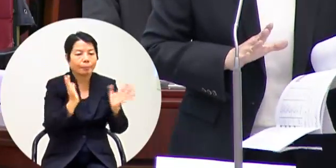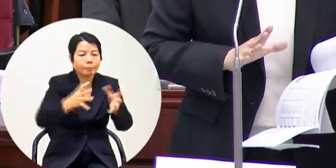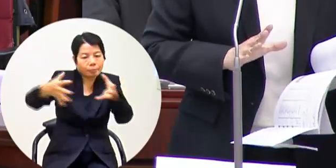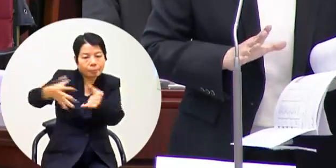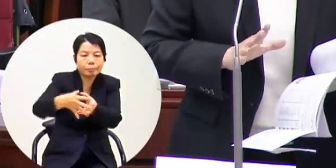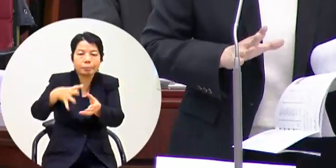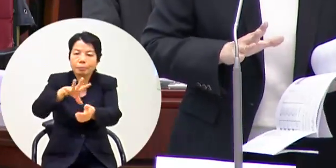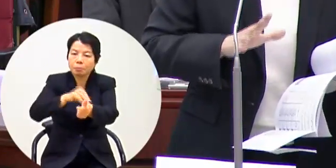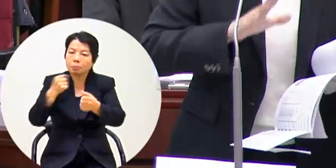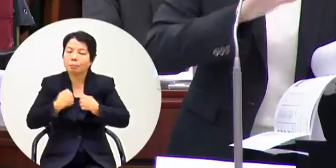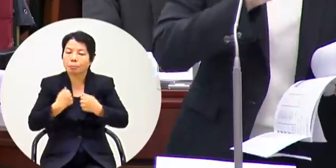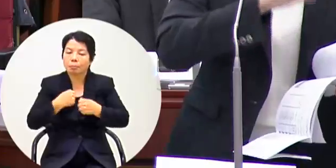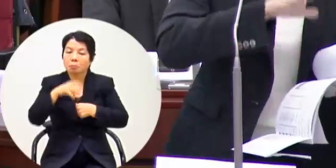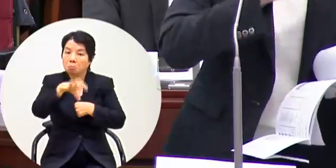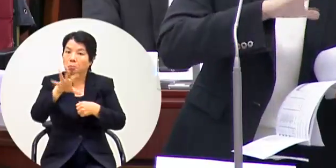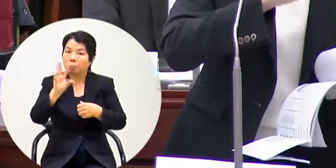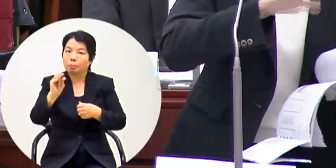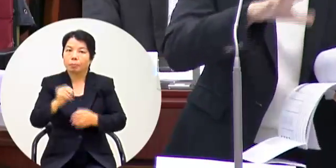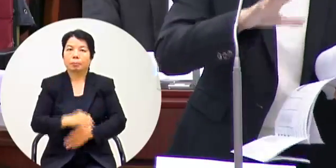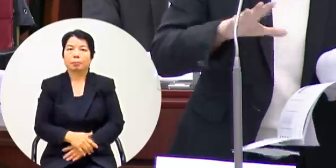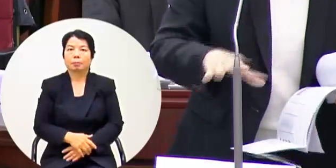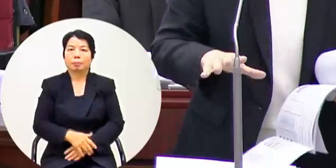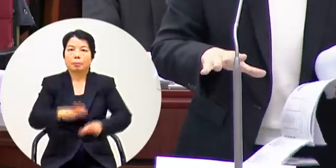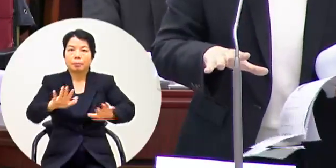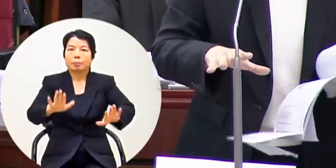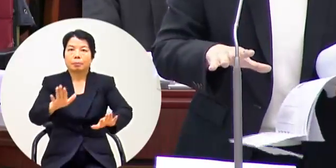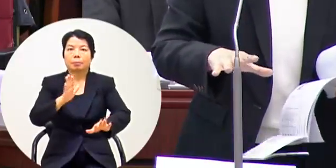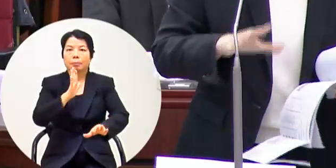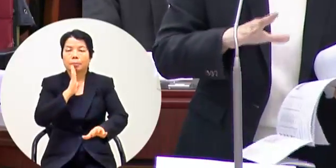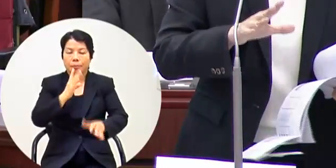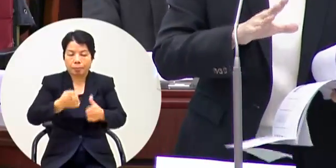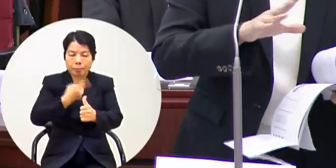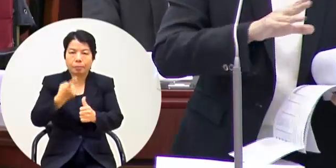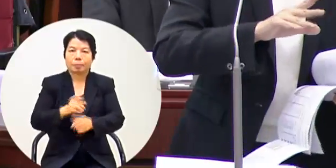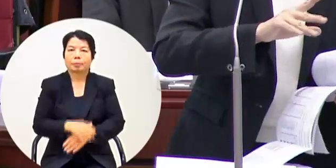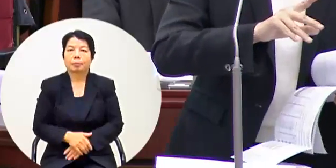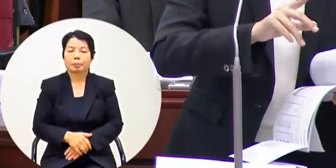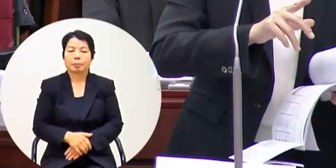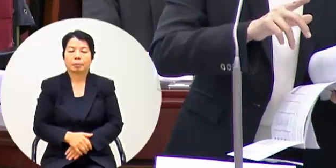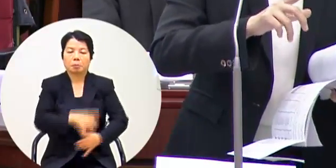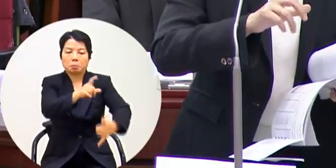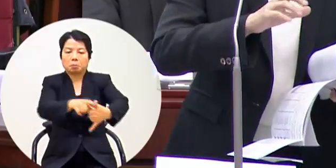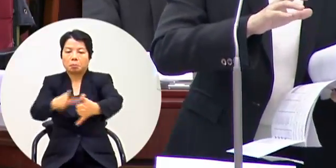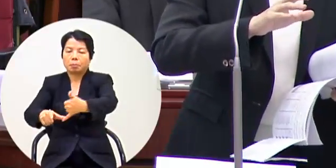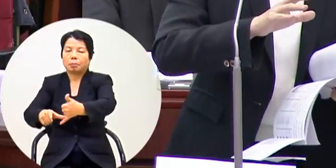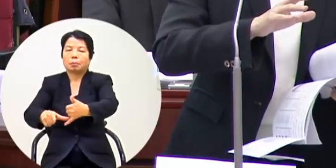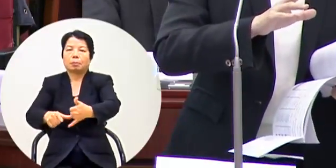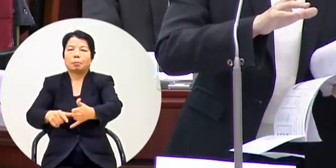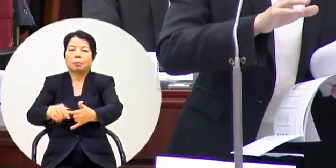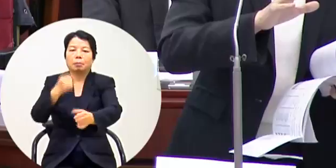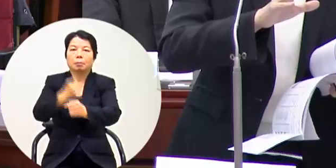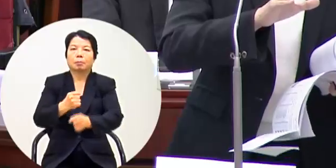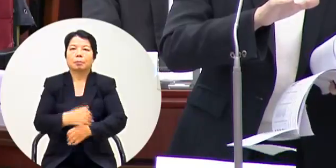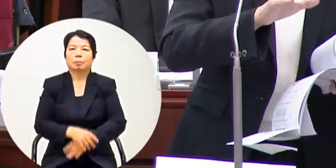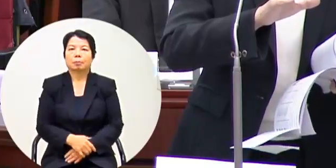前都还是先个别功能的，但是我们再来